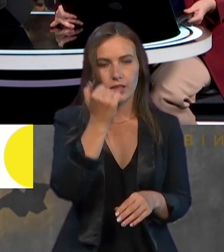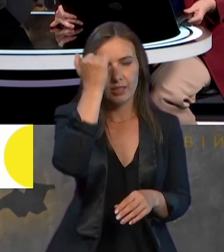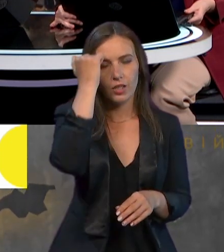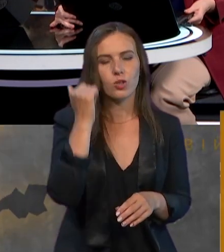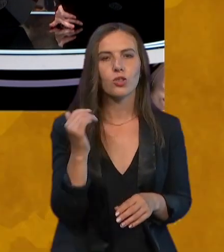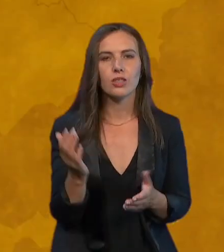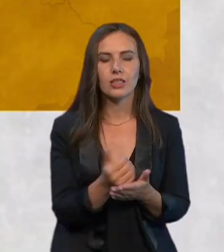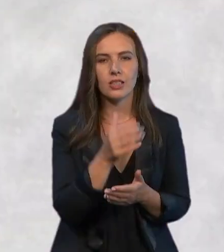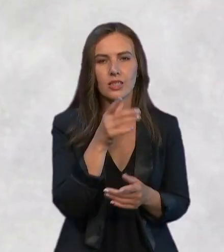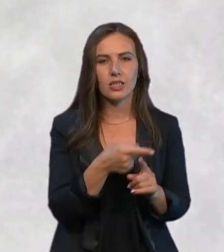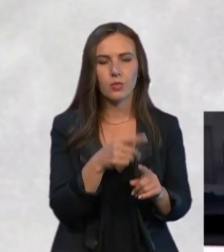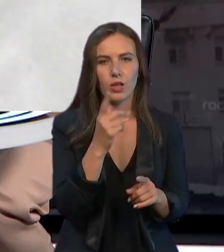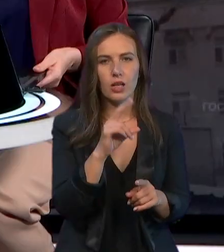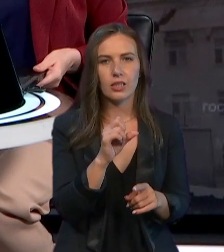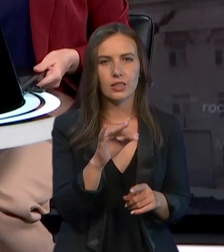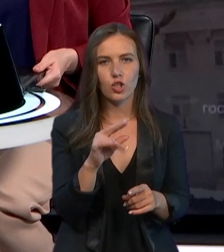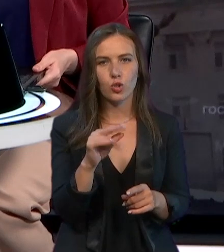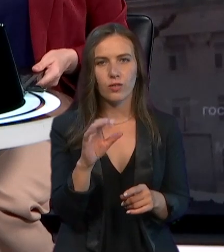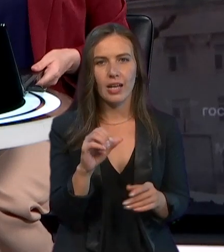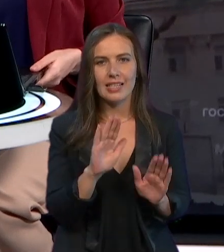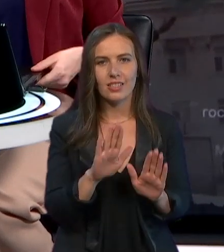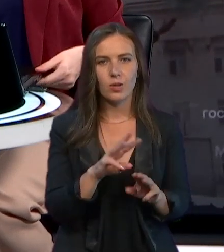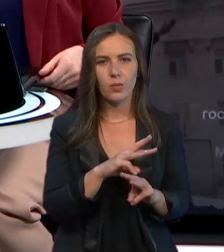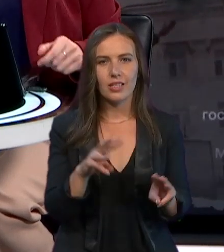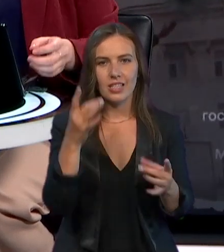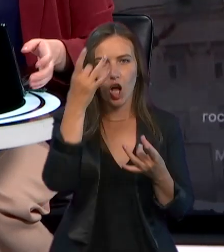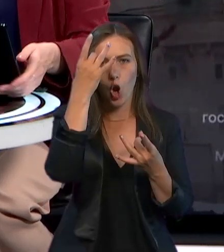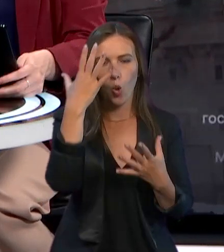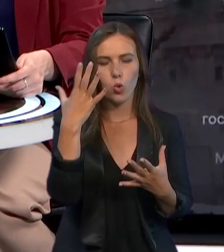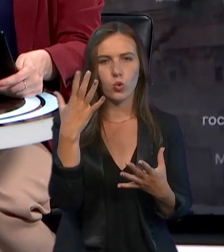час для нас. Це була Катерина Чуєва, заступниця міністра культури України.